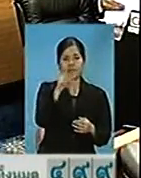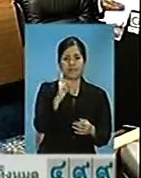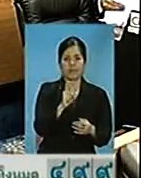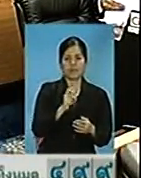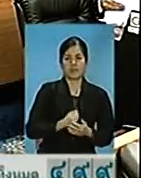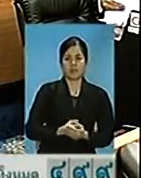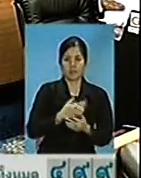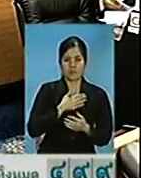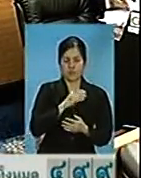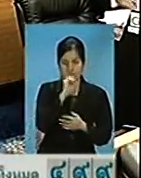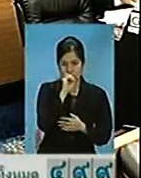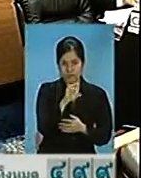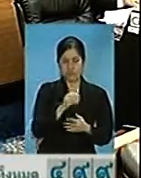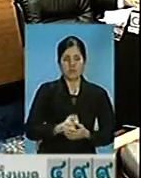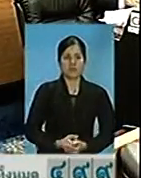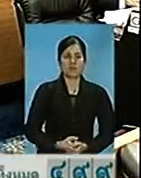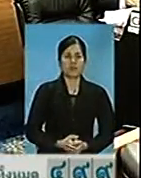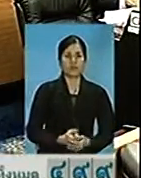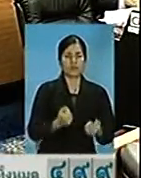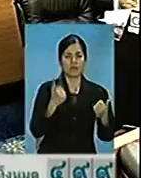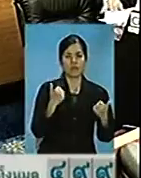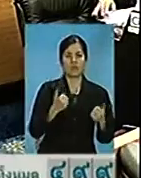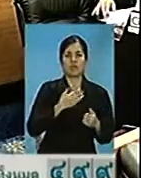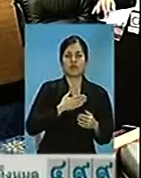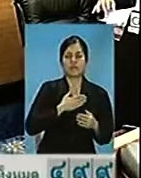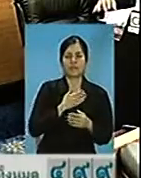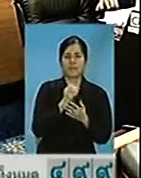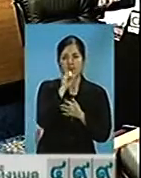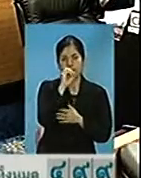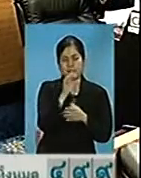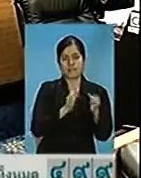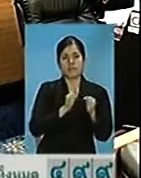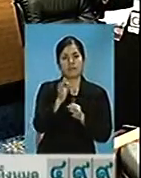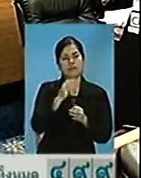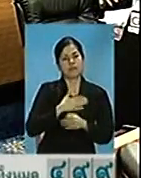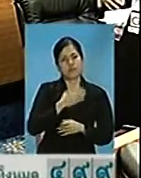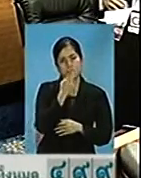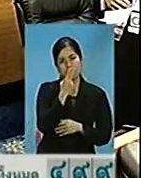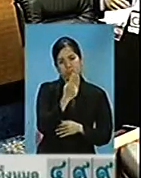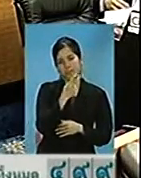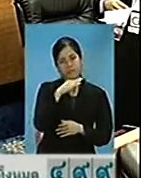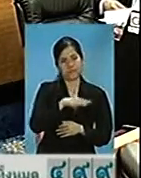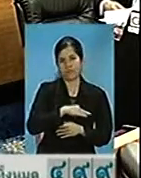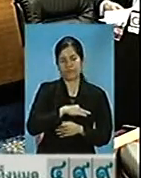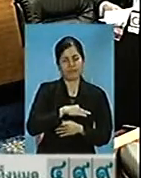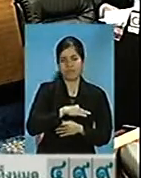จผมต้องพูดอะวันนี้ผมต้องพูดว่าผมดูแล้วผมไม่ค่อยประทับใจท่านวิทย์เท่